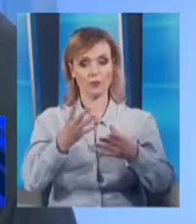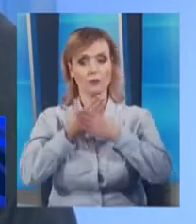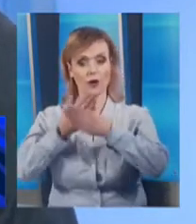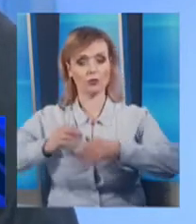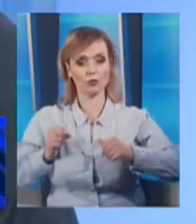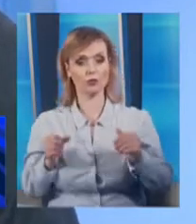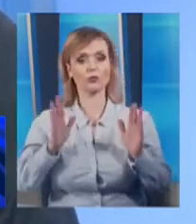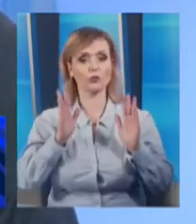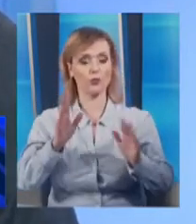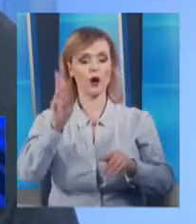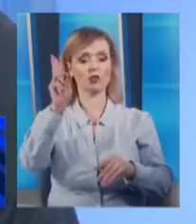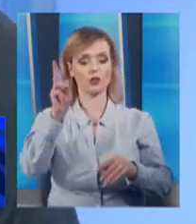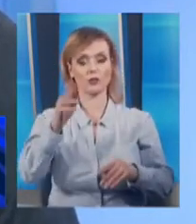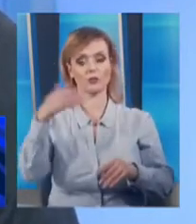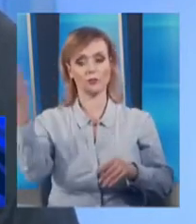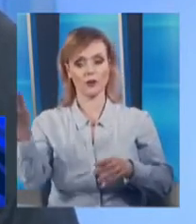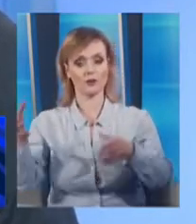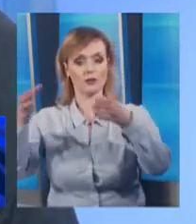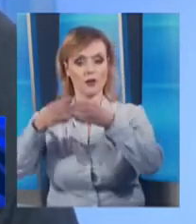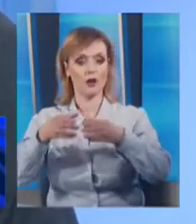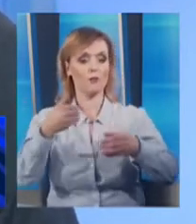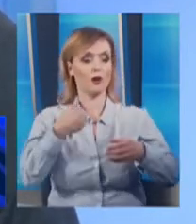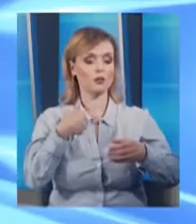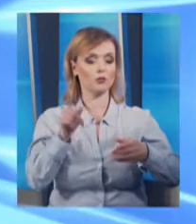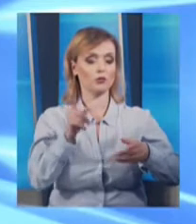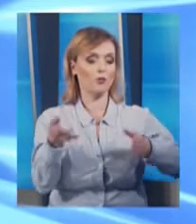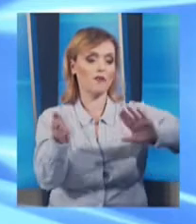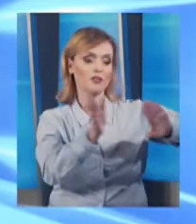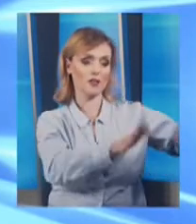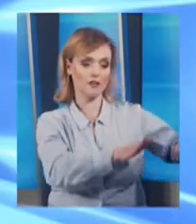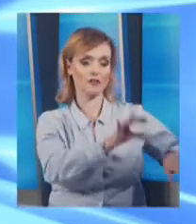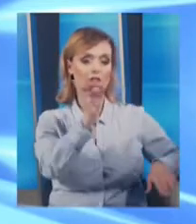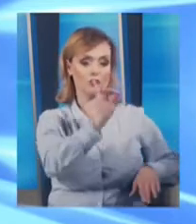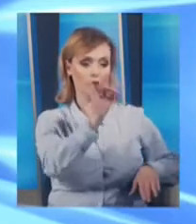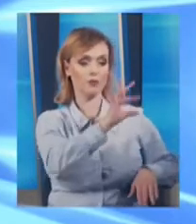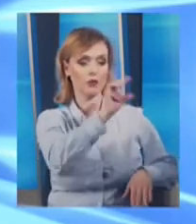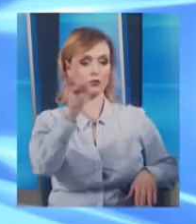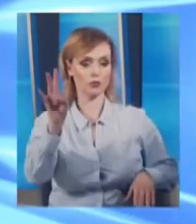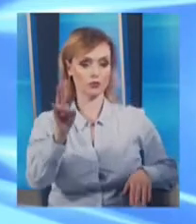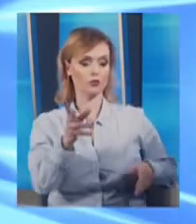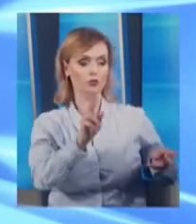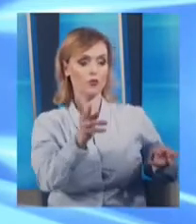care noi vrem să-l trimitem în istorie, pe Igor Dodon. Domnule Năstase.